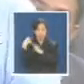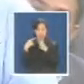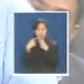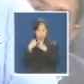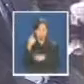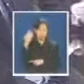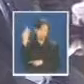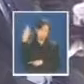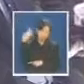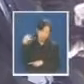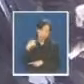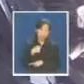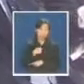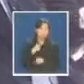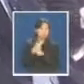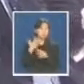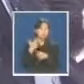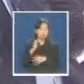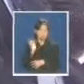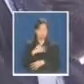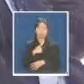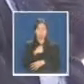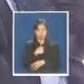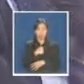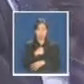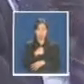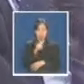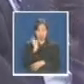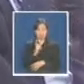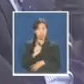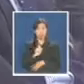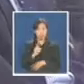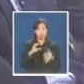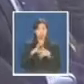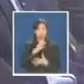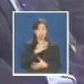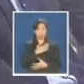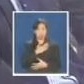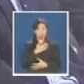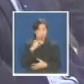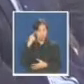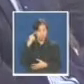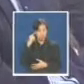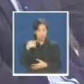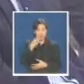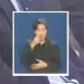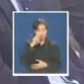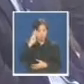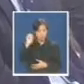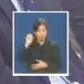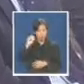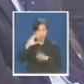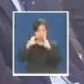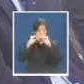ไรสิ่งหนึ่งซึ่งผมยืนยันนะครับว่าผมเป็นประธานในการประชุมครม.น